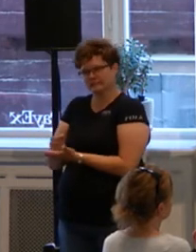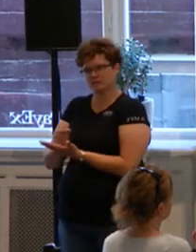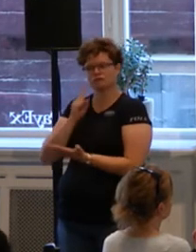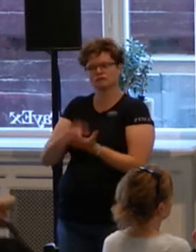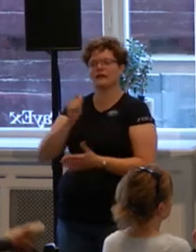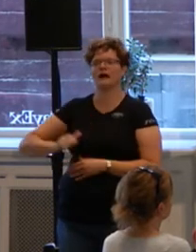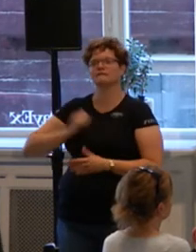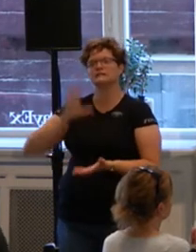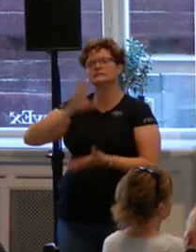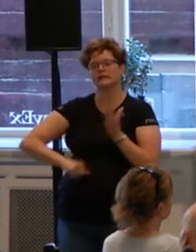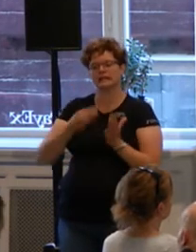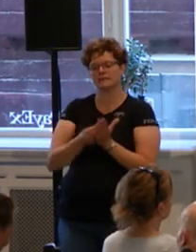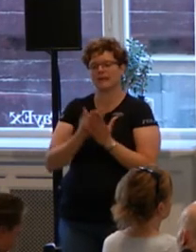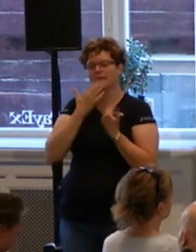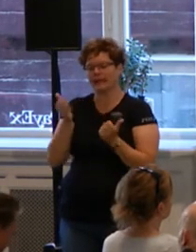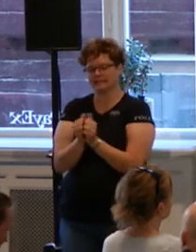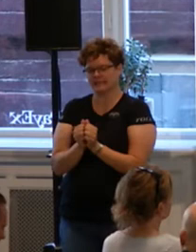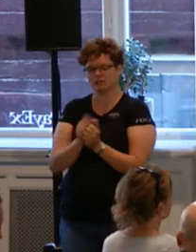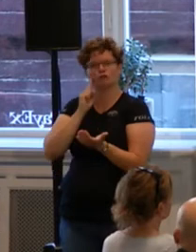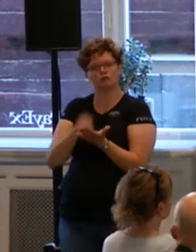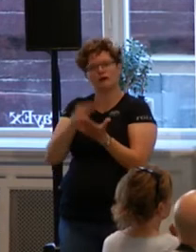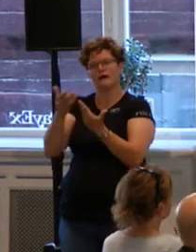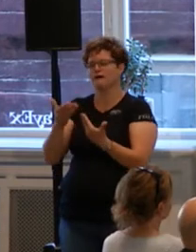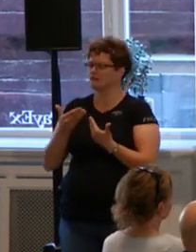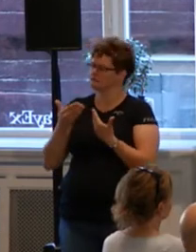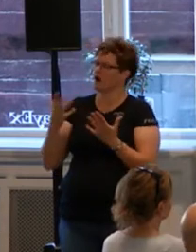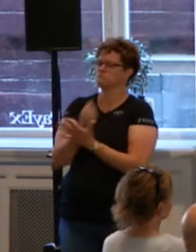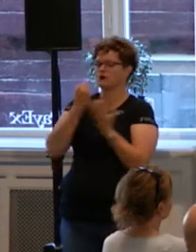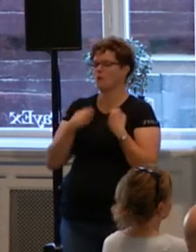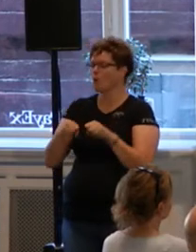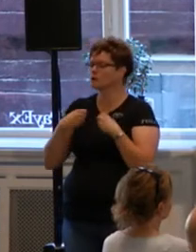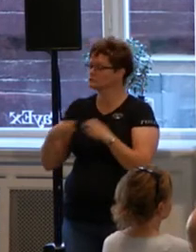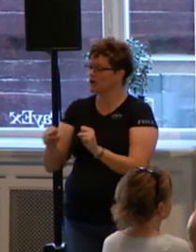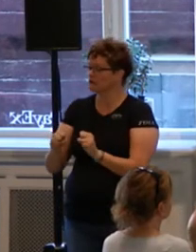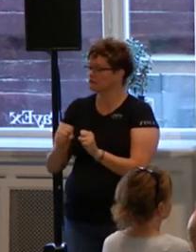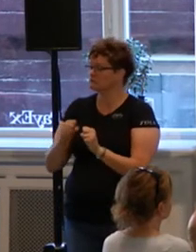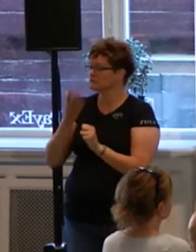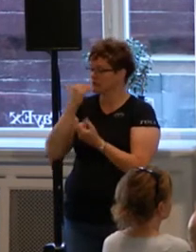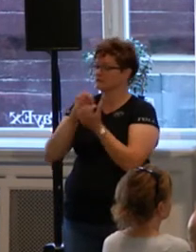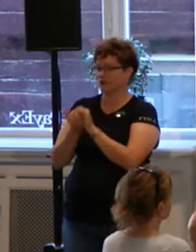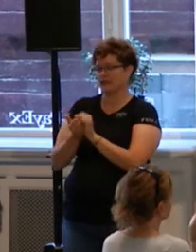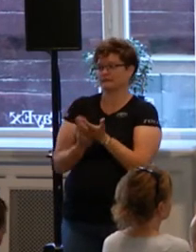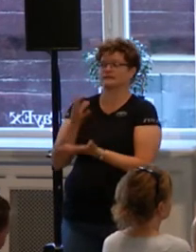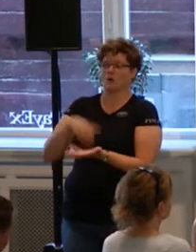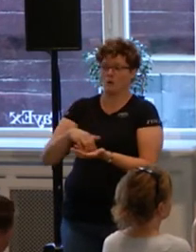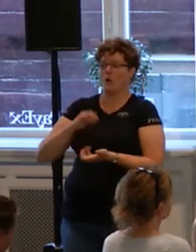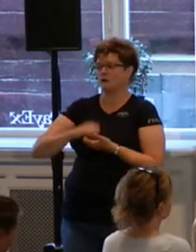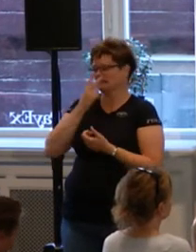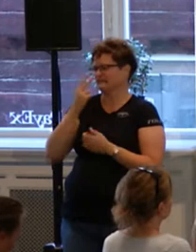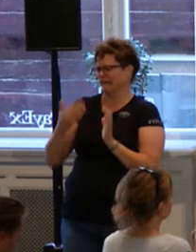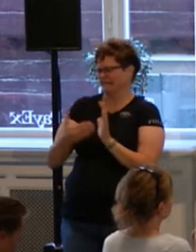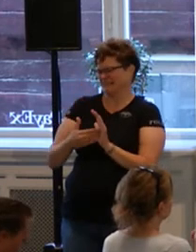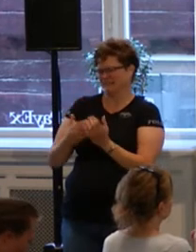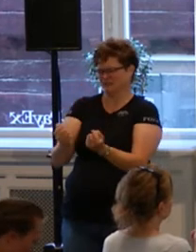använda skattepengarna på ett bättre sätt för att få till åtgärder som faktiskt förändrar situationen och se till att vi då